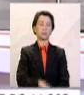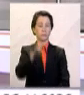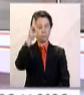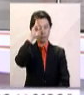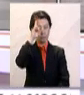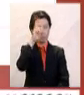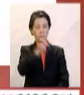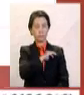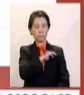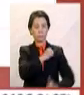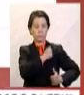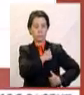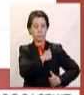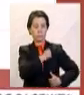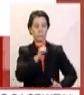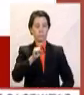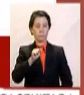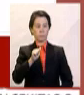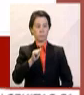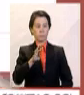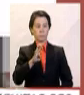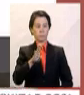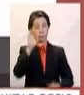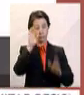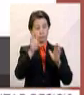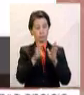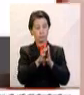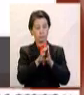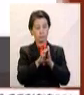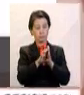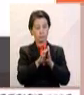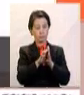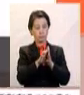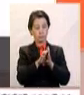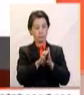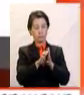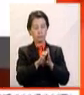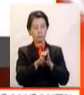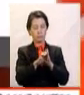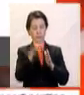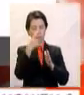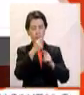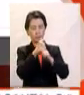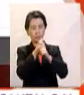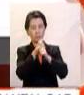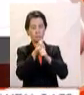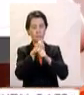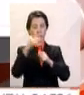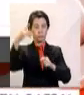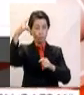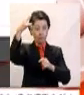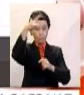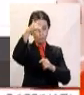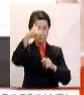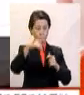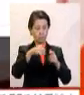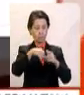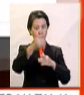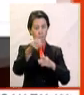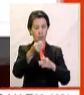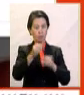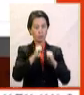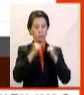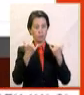Menteri Pertahanan Mohamad Sabu yang memuat naik foto beliau mencuba sistem senjata untuk pertahanan udara MANPATS keluaran